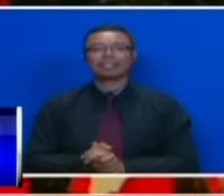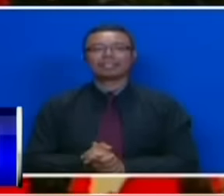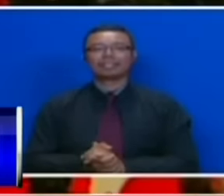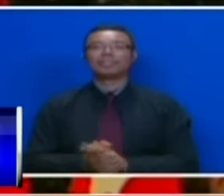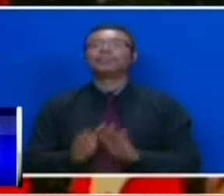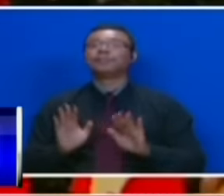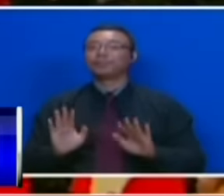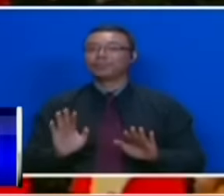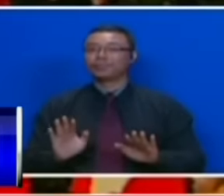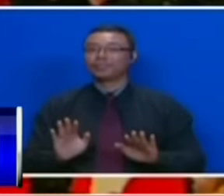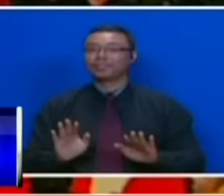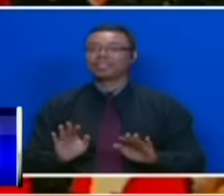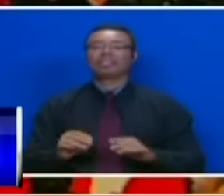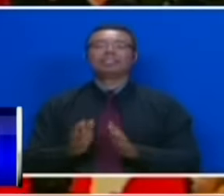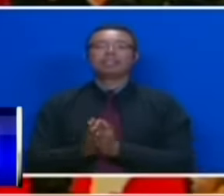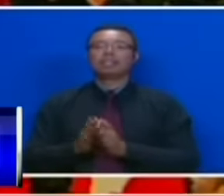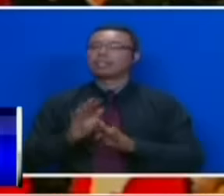lanjutkan sampai Anda semua tenang.